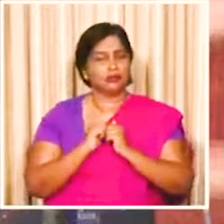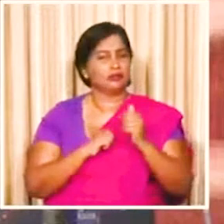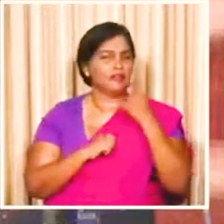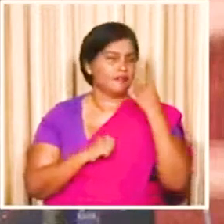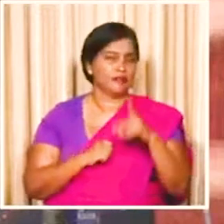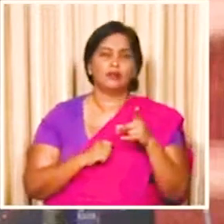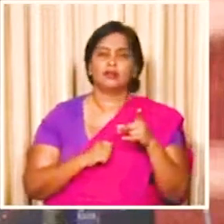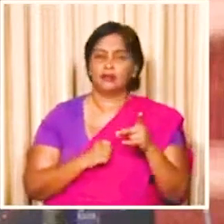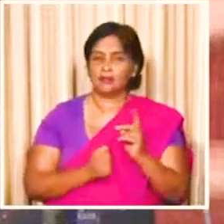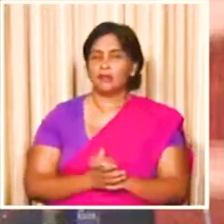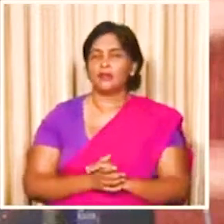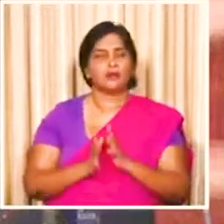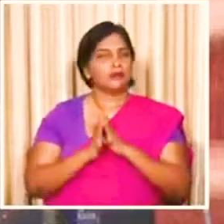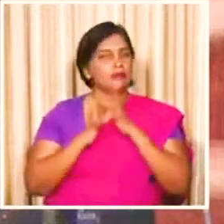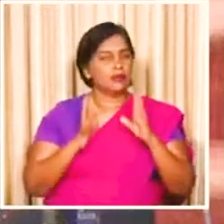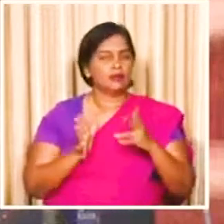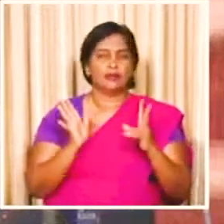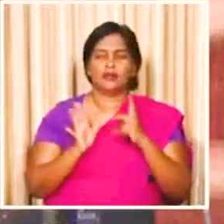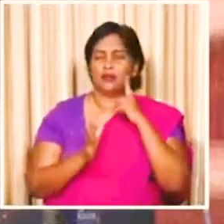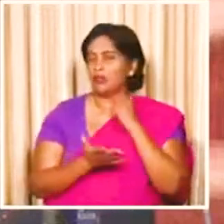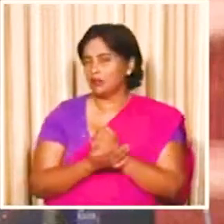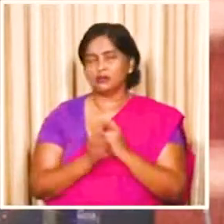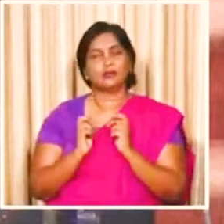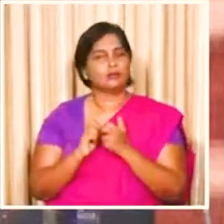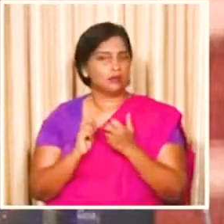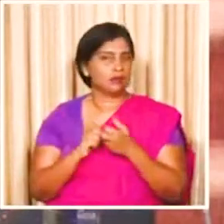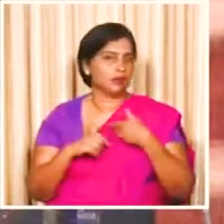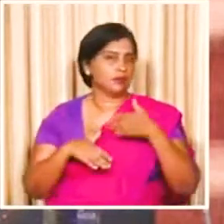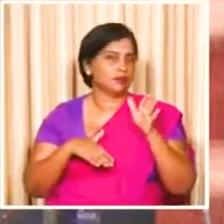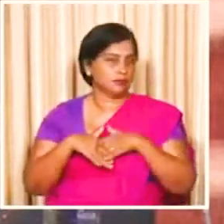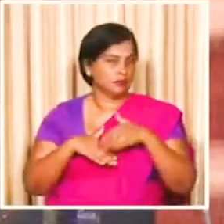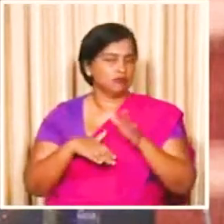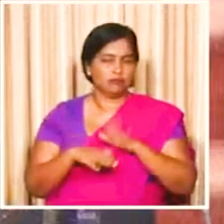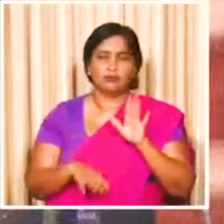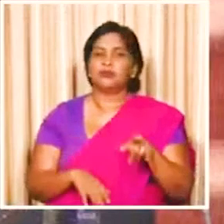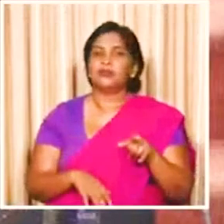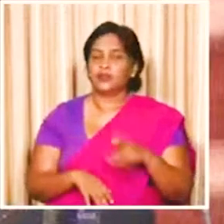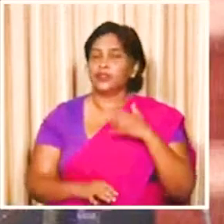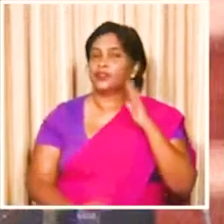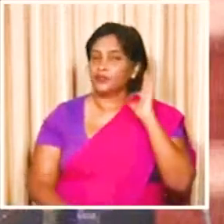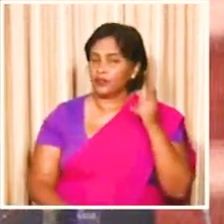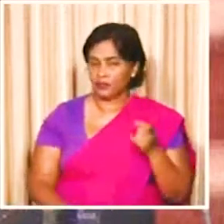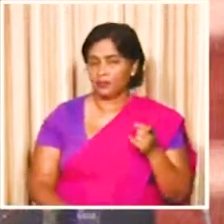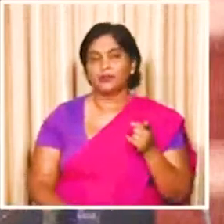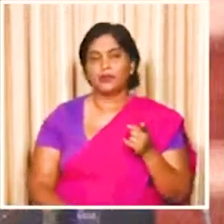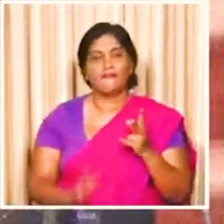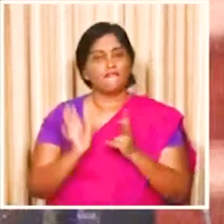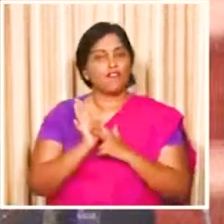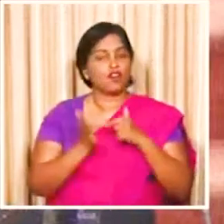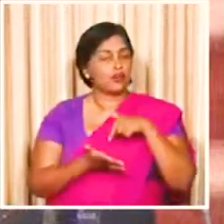வவுனியா நகரப்புறங்களில் கடைகளில் ஒரு பொருளை வைக்க முடியாத ஒரு நிலை